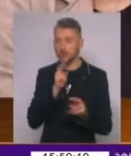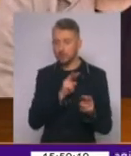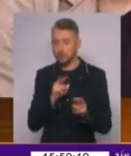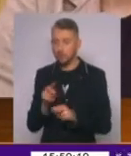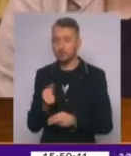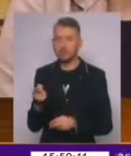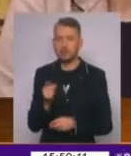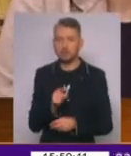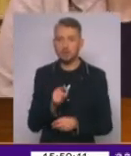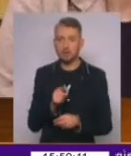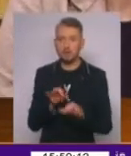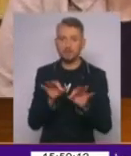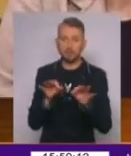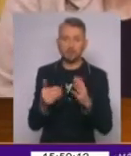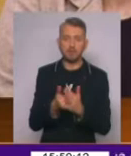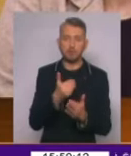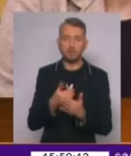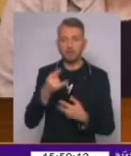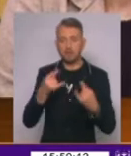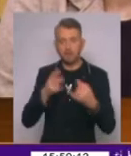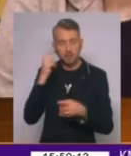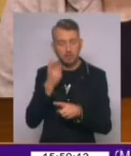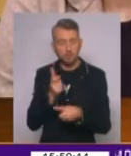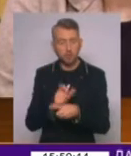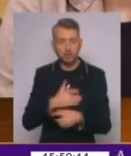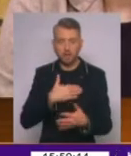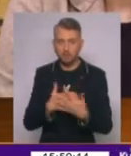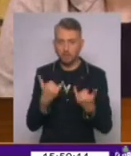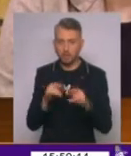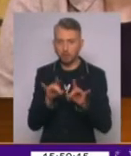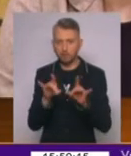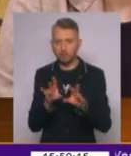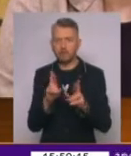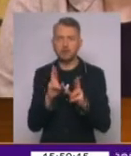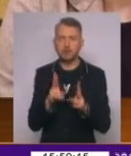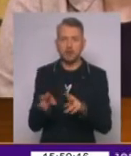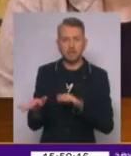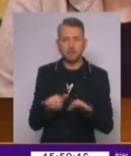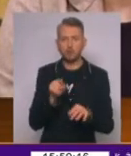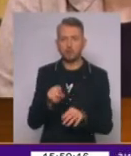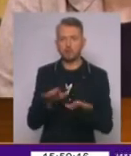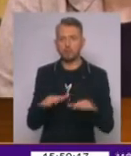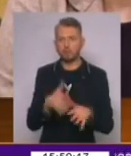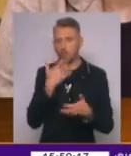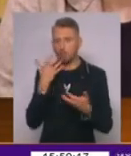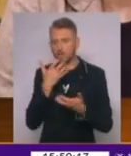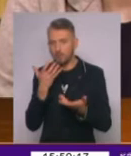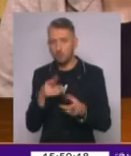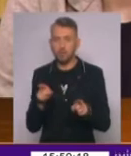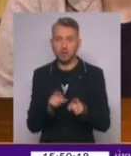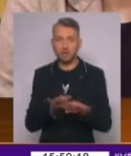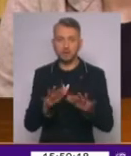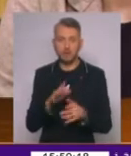тим, за випусками новин на телеканалі «Київ», досить активно зараз розповідається про те, яким чином діють ці пункти обігріву. І так складається,